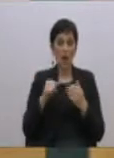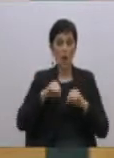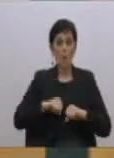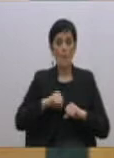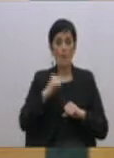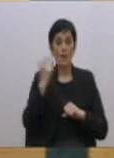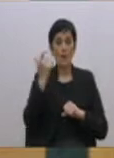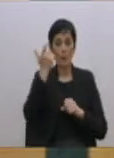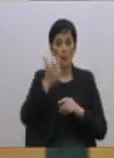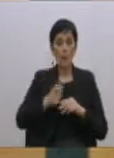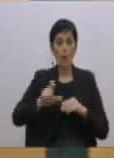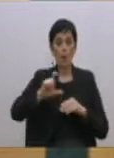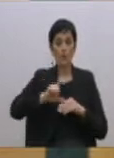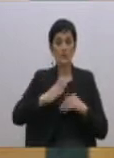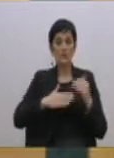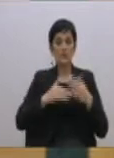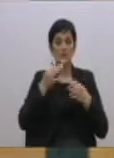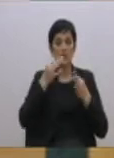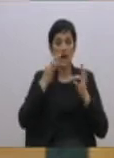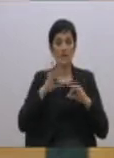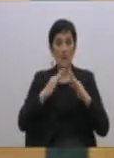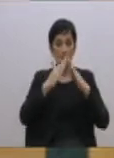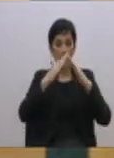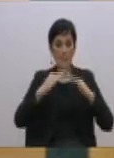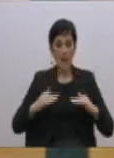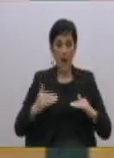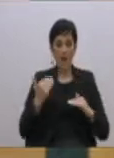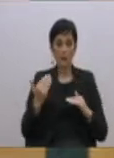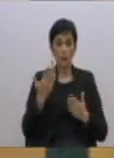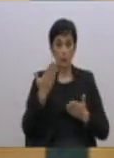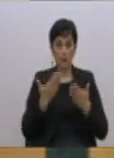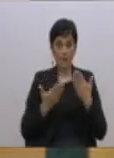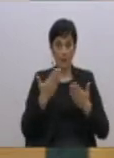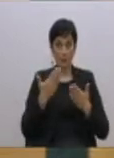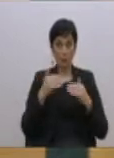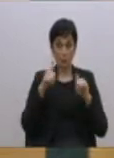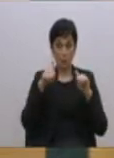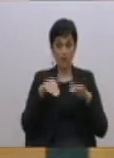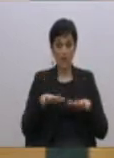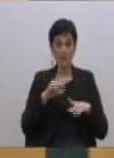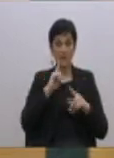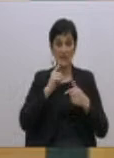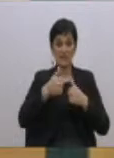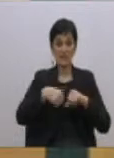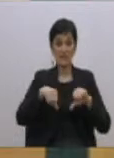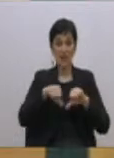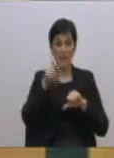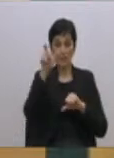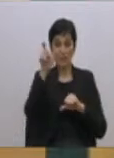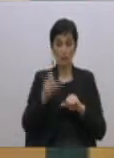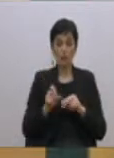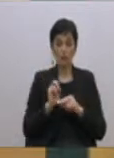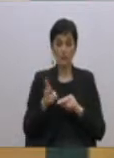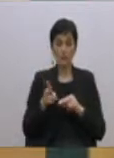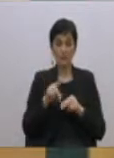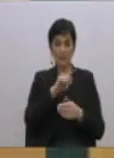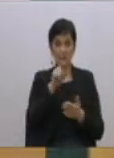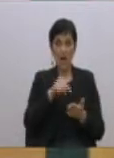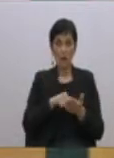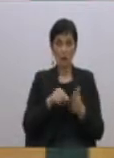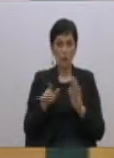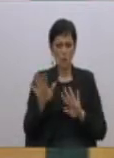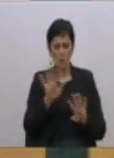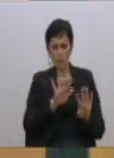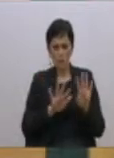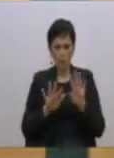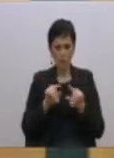bisca de meteba, s-a calificat și pala de Spudan, am și întrua și tu că de adga sapcios, s-a justiți disqualificații, s-a chitru, bundovanii